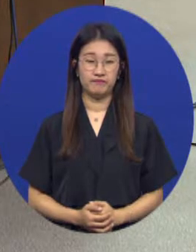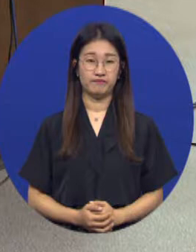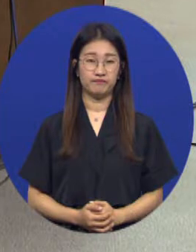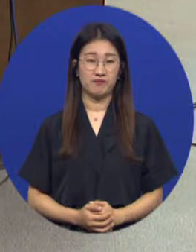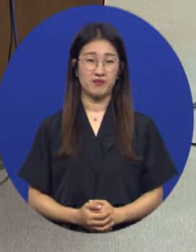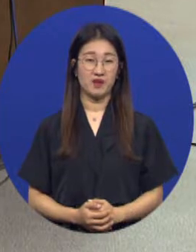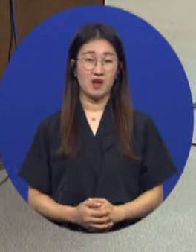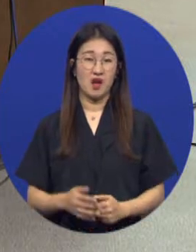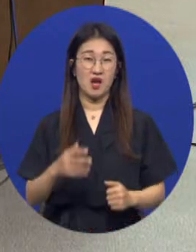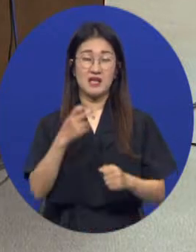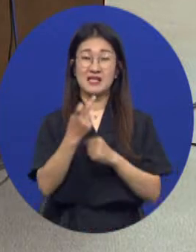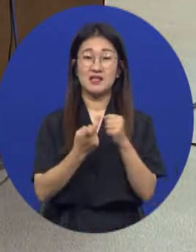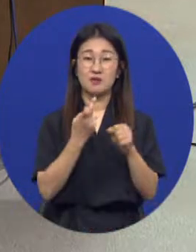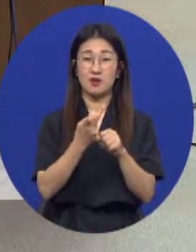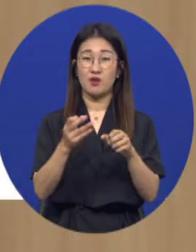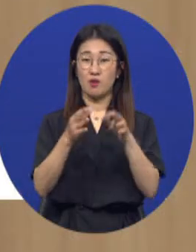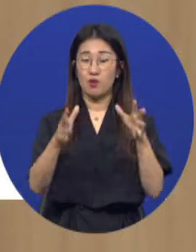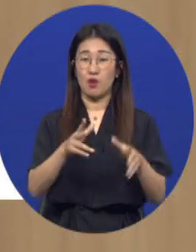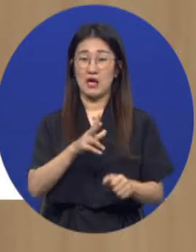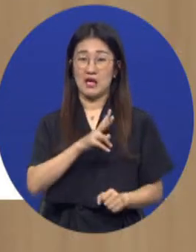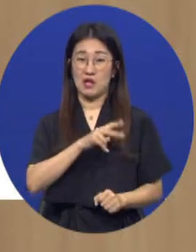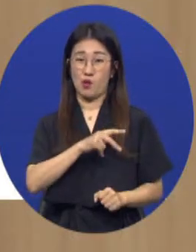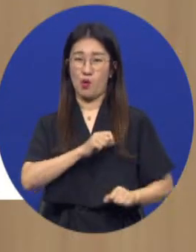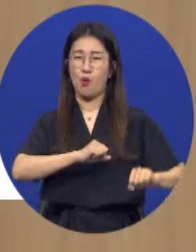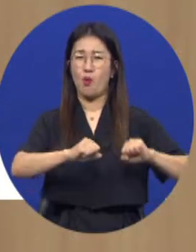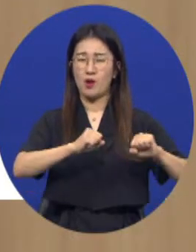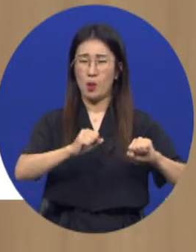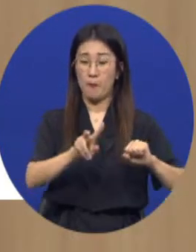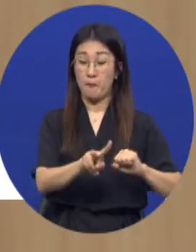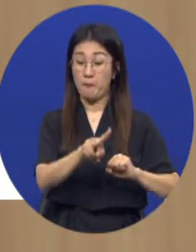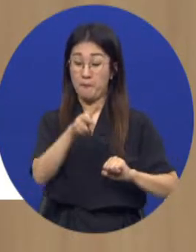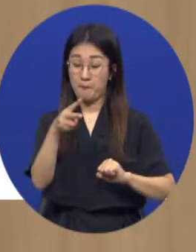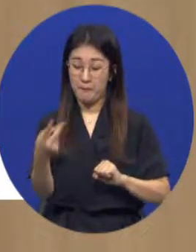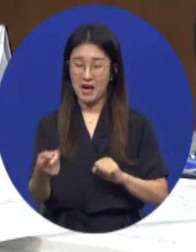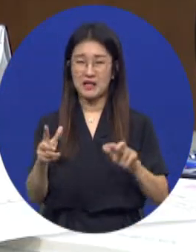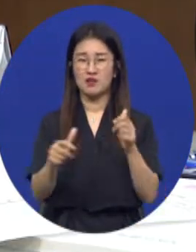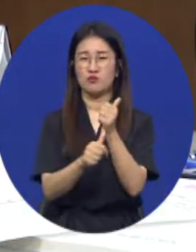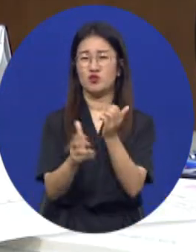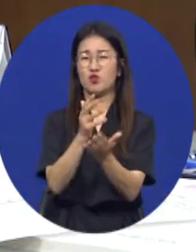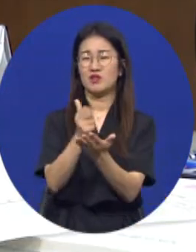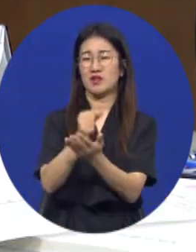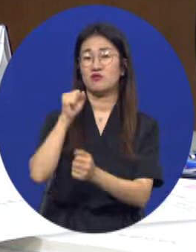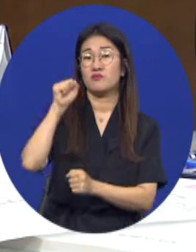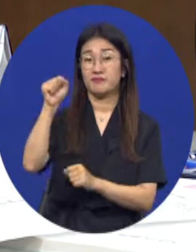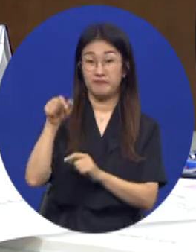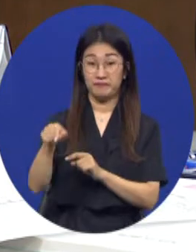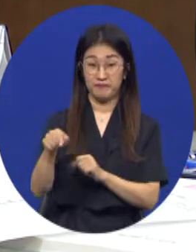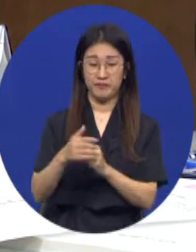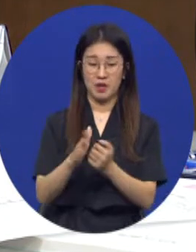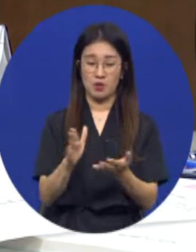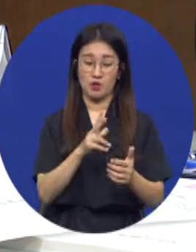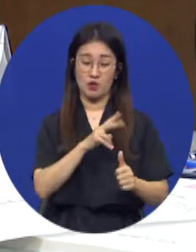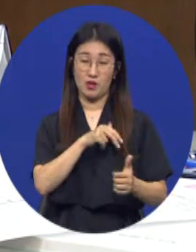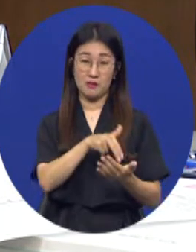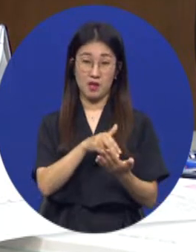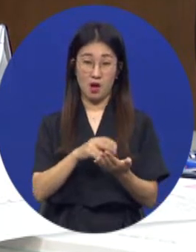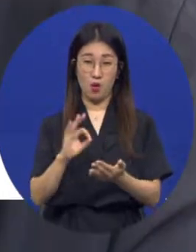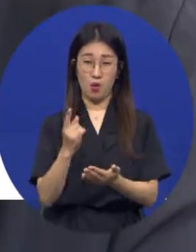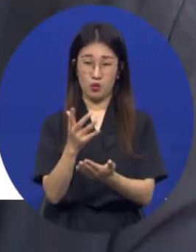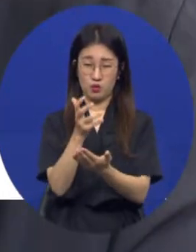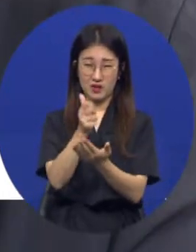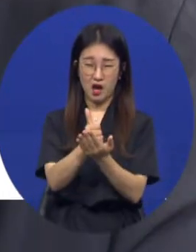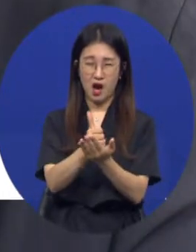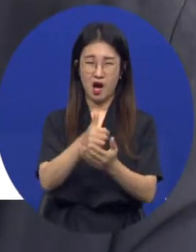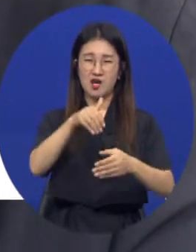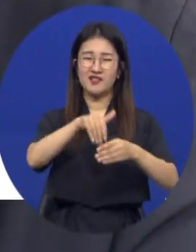삼선 도의원에서 제주도 정무부지사 후보자로 변신한 김희현 후보자. 국민의힘 도의원들은 오영훈 도지사의